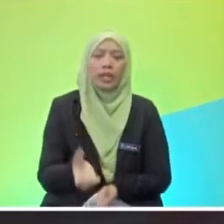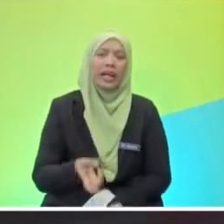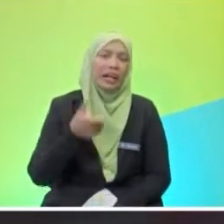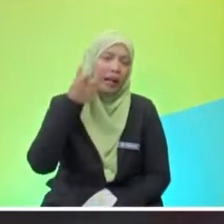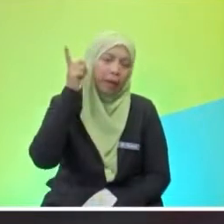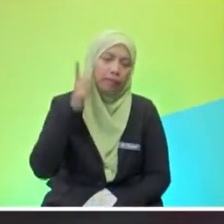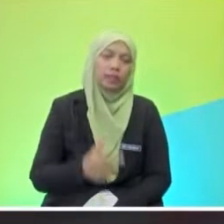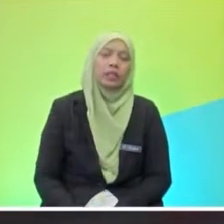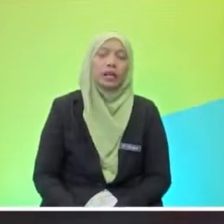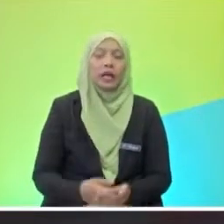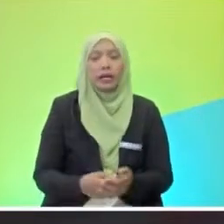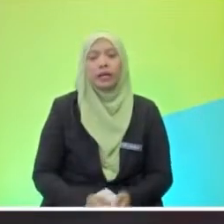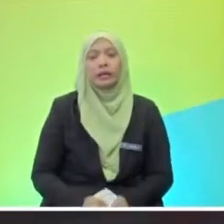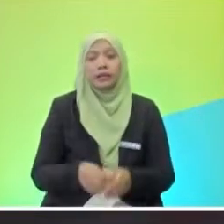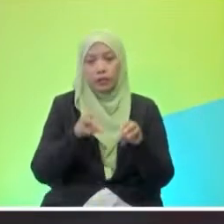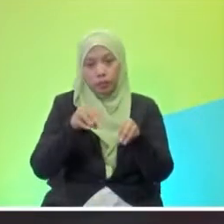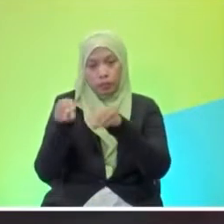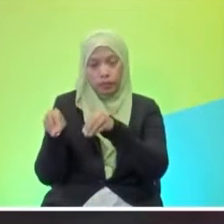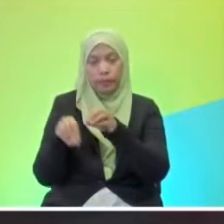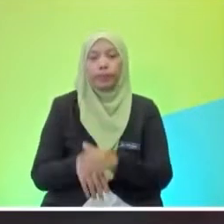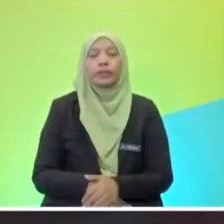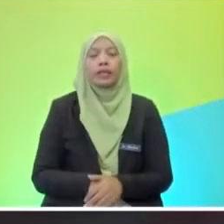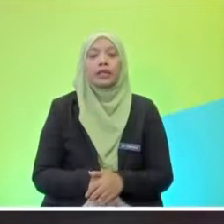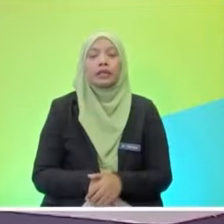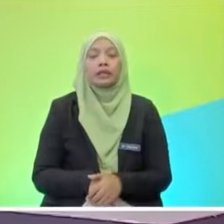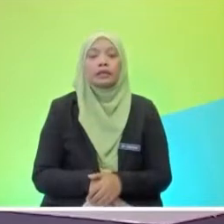kemudian Slipi getah nah